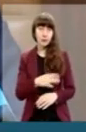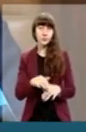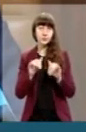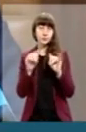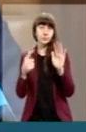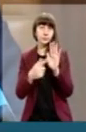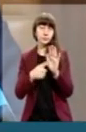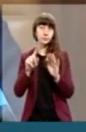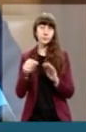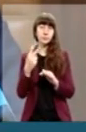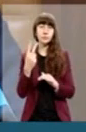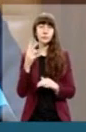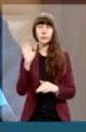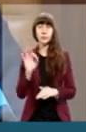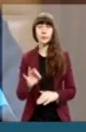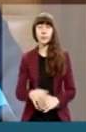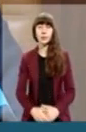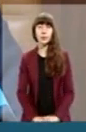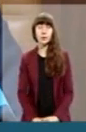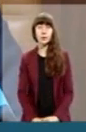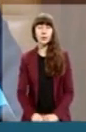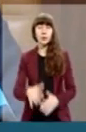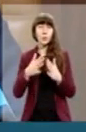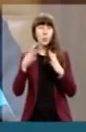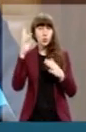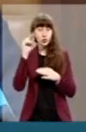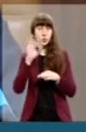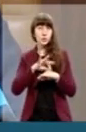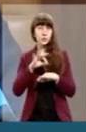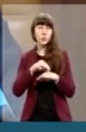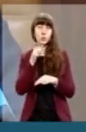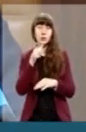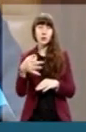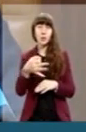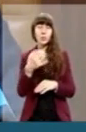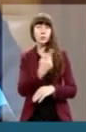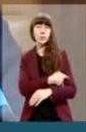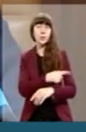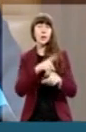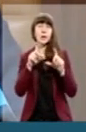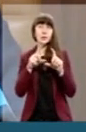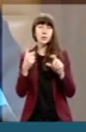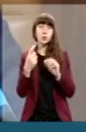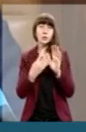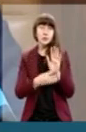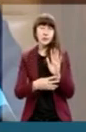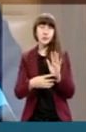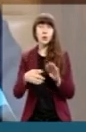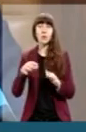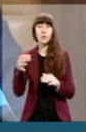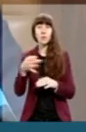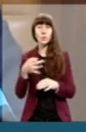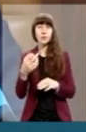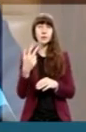на 7,2%. Наибольшее число находящихся на лечении – это Костанайская областная больница, 190 человек, в городах Рудный, 73